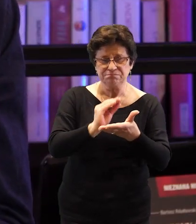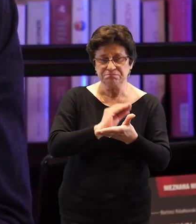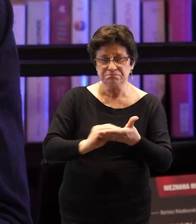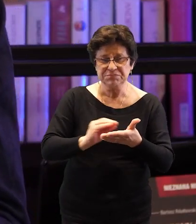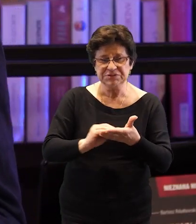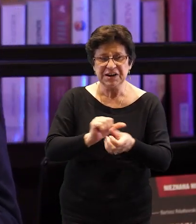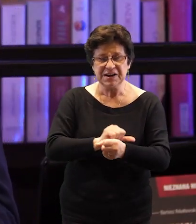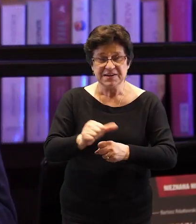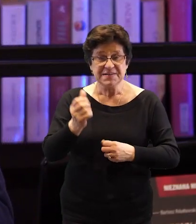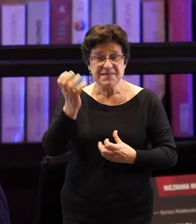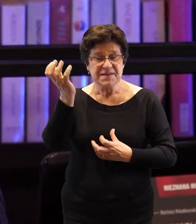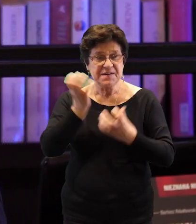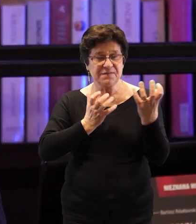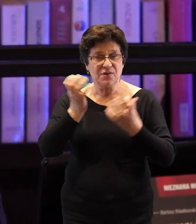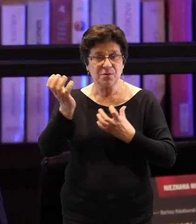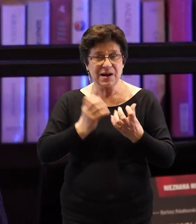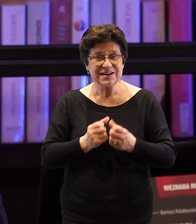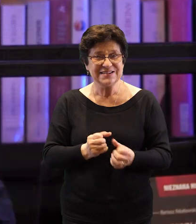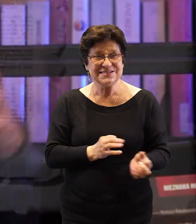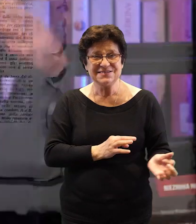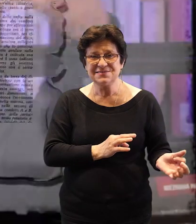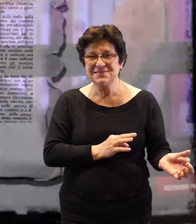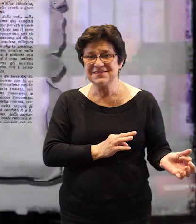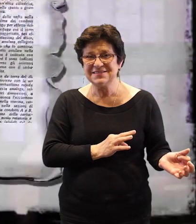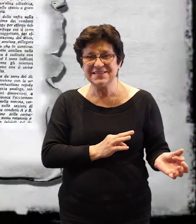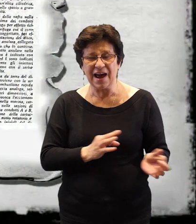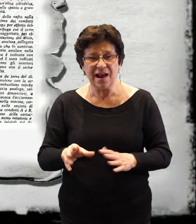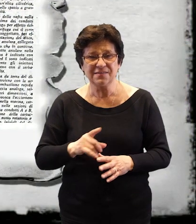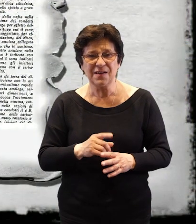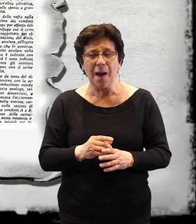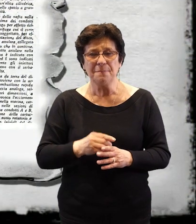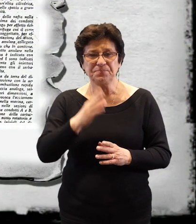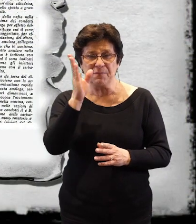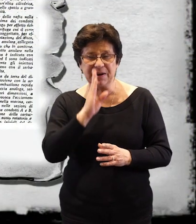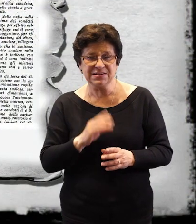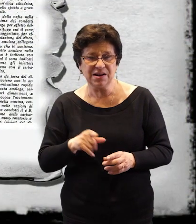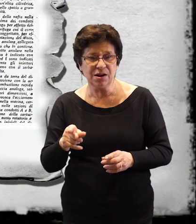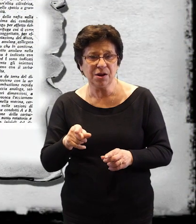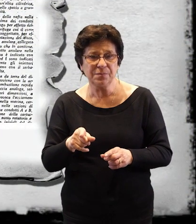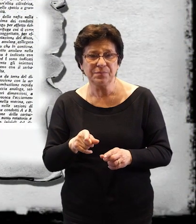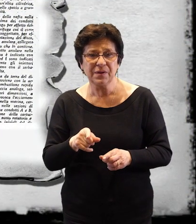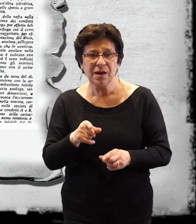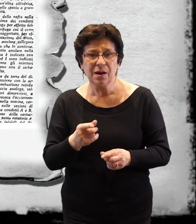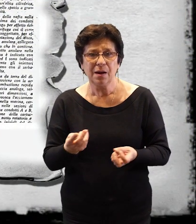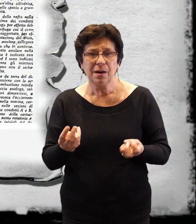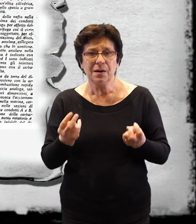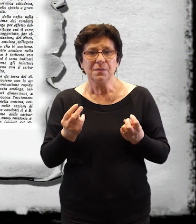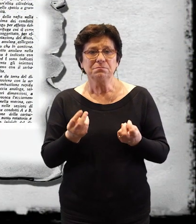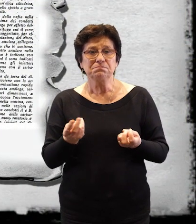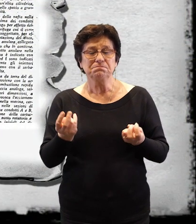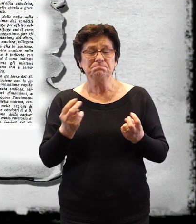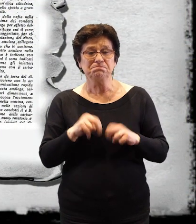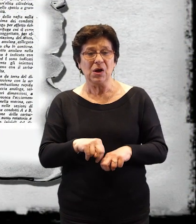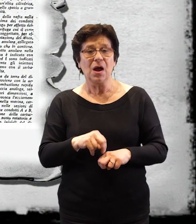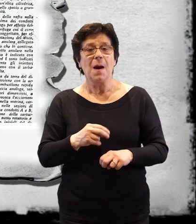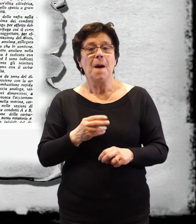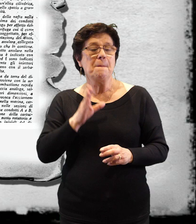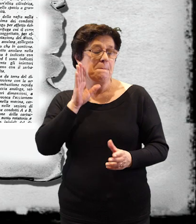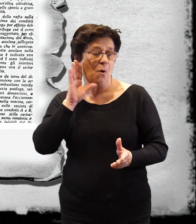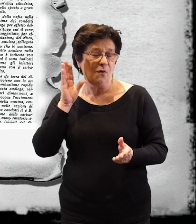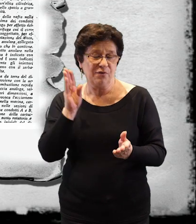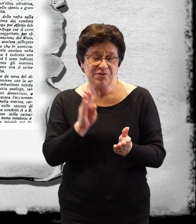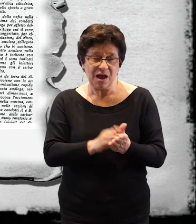się pojawia. Zaraz potem ponownie w prasie brazylijskiej pojawia się Józef Starzyczny, który ponownie powtarza